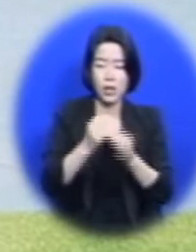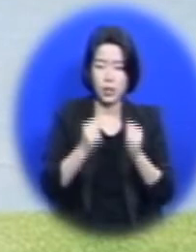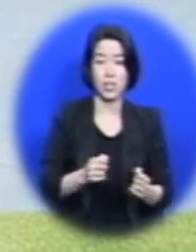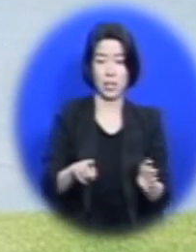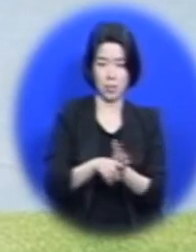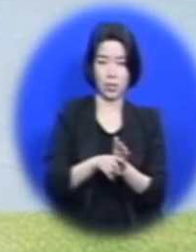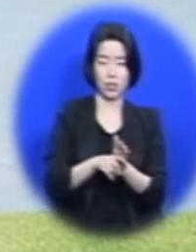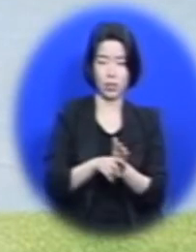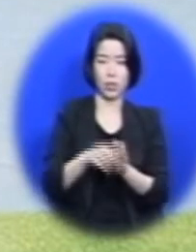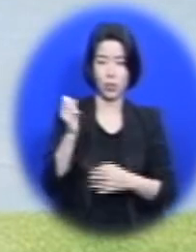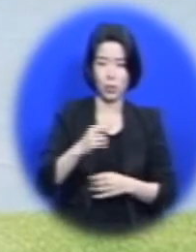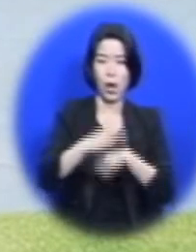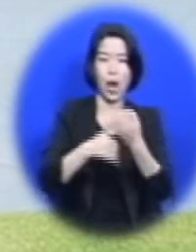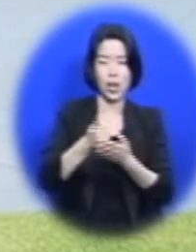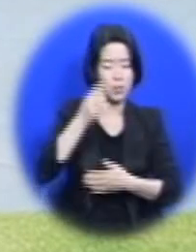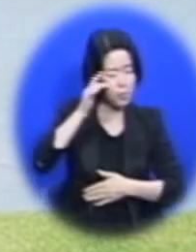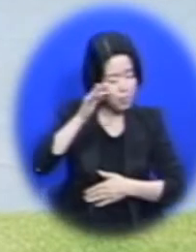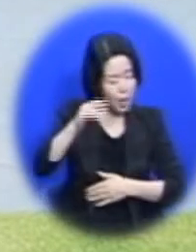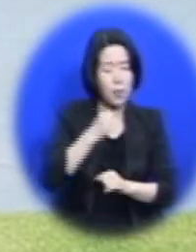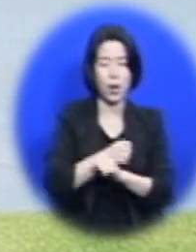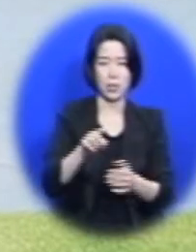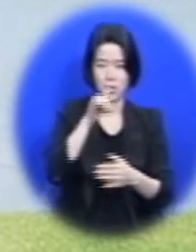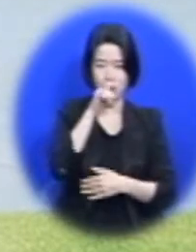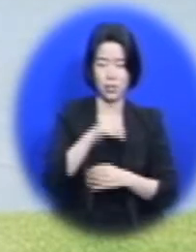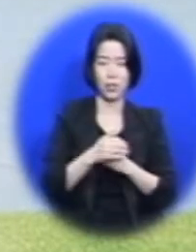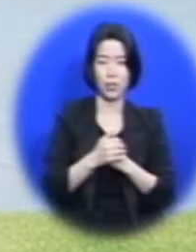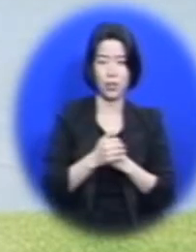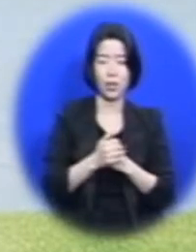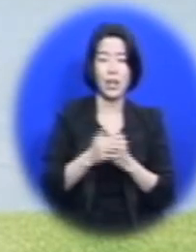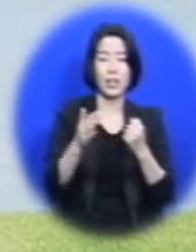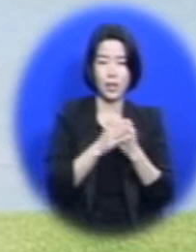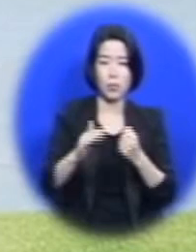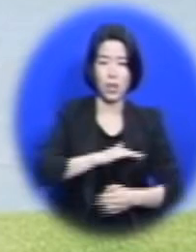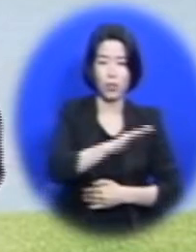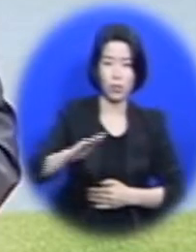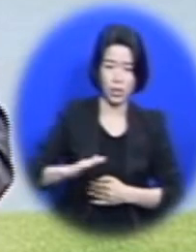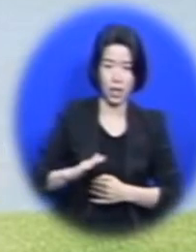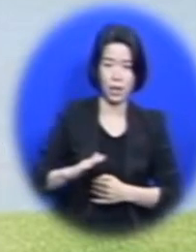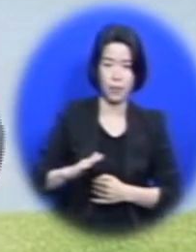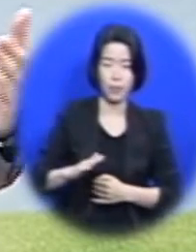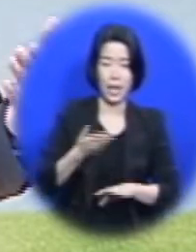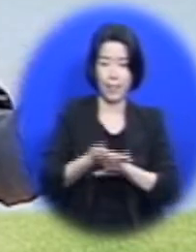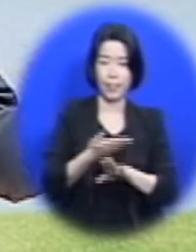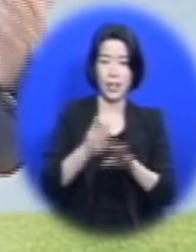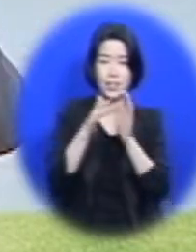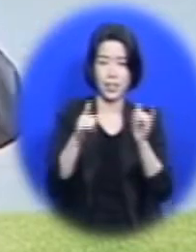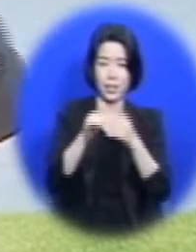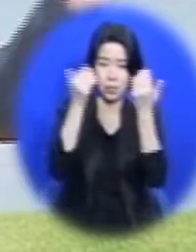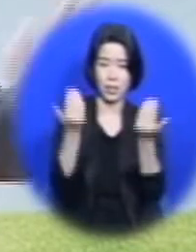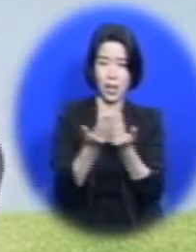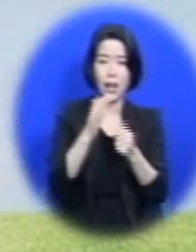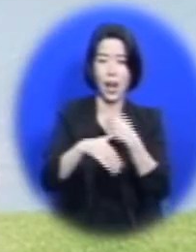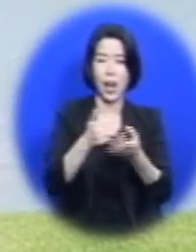믿어지고 그리고 하나님을 사모함이 있었단 말입니다. 그러므로 우리가 다른 사람들이 다